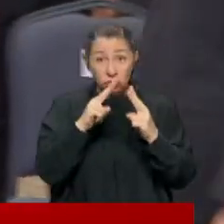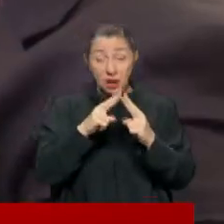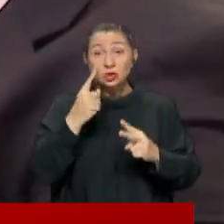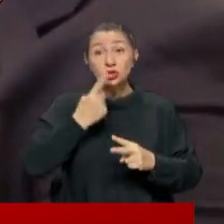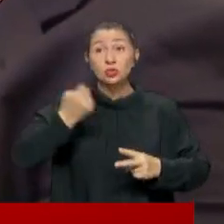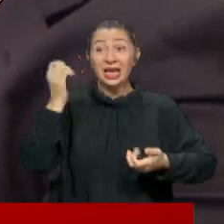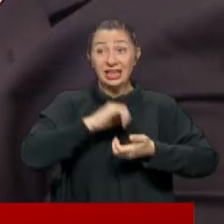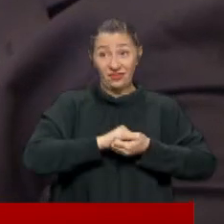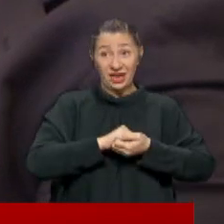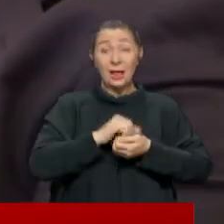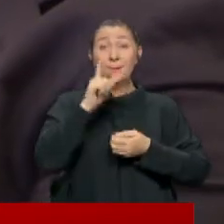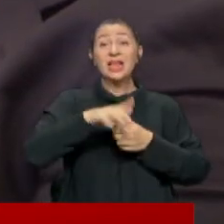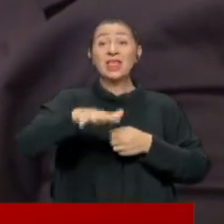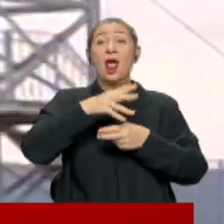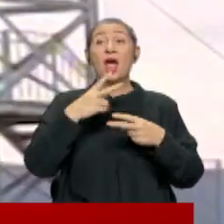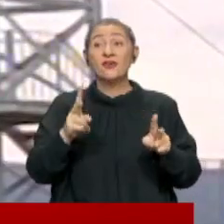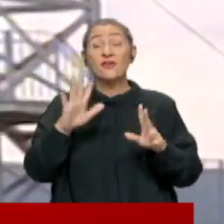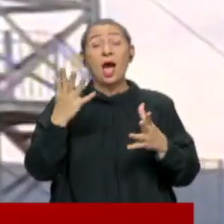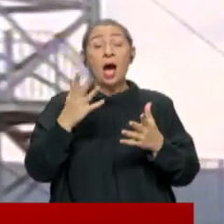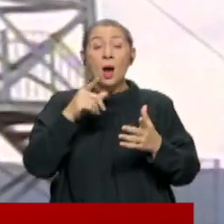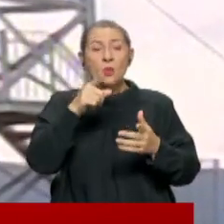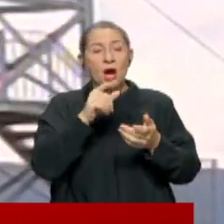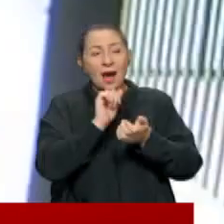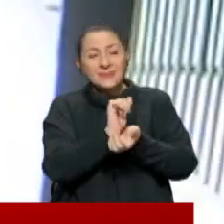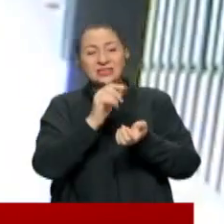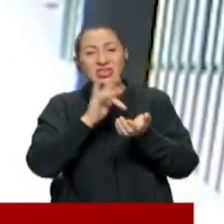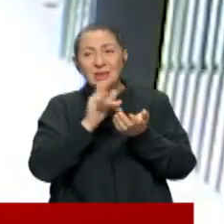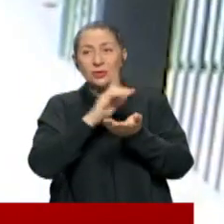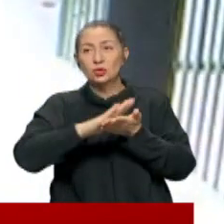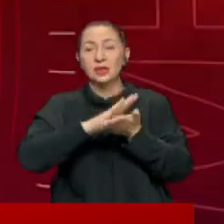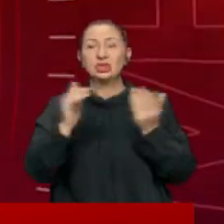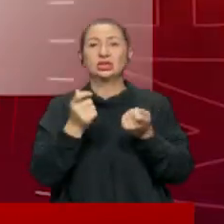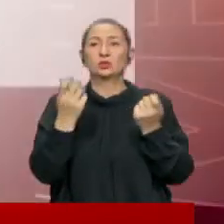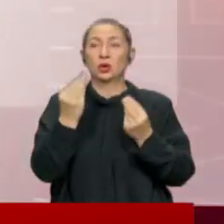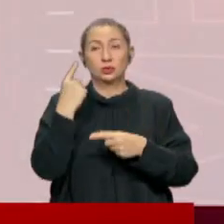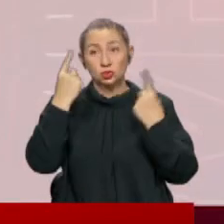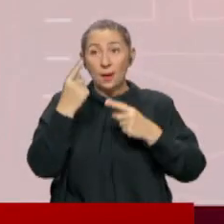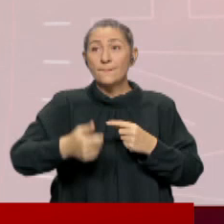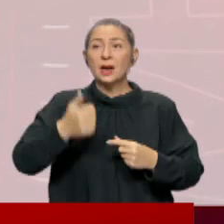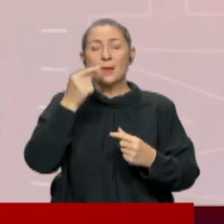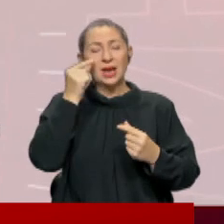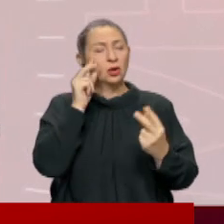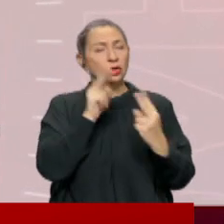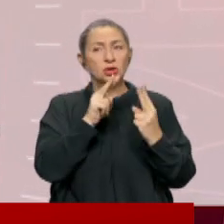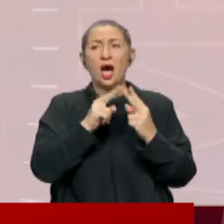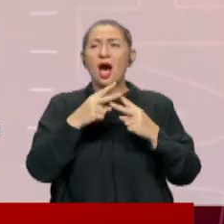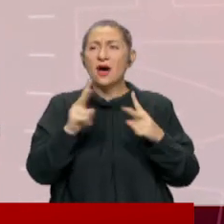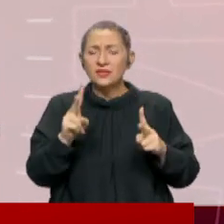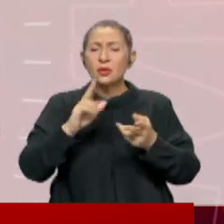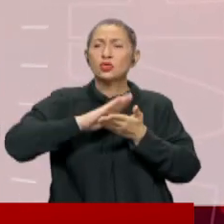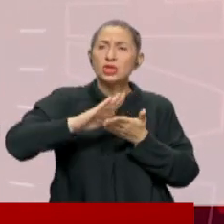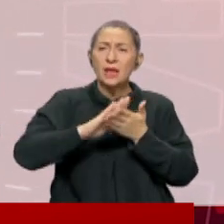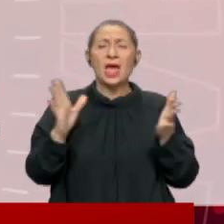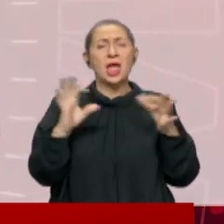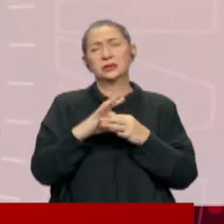Cumhur ittifakının bir genel af ya da infaz düzenlemesi üzerinde çalışması olarak yorumlandı bakan Bey ile görüşmemizin afla infaz